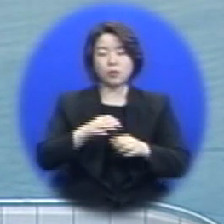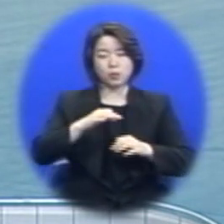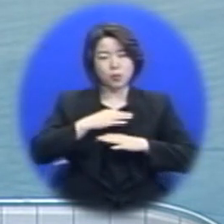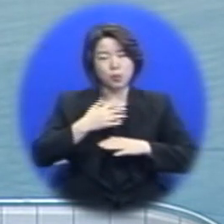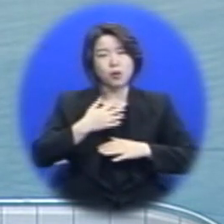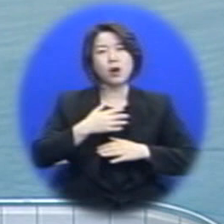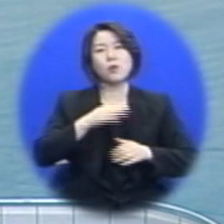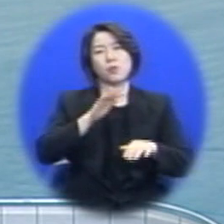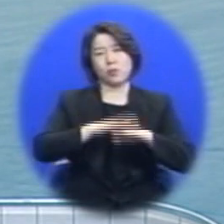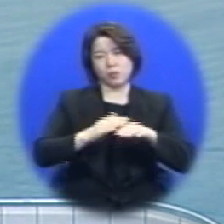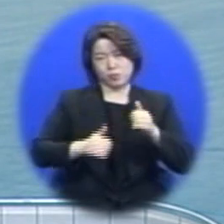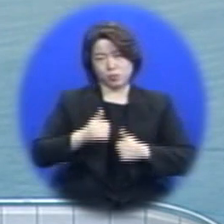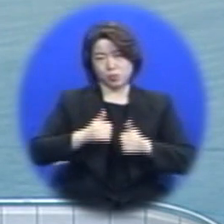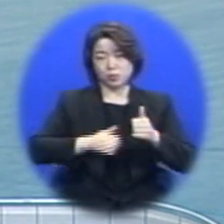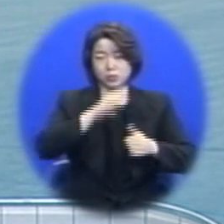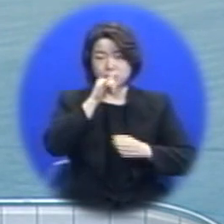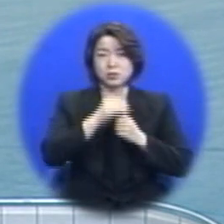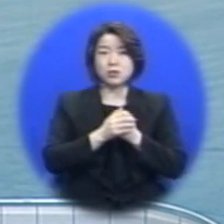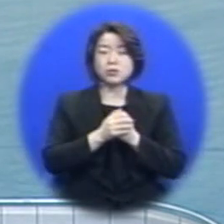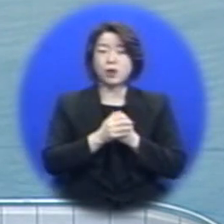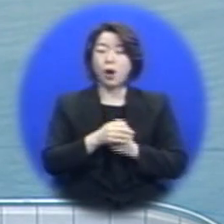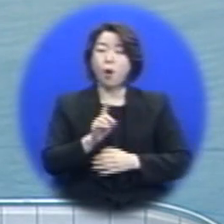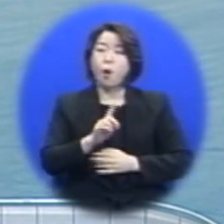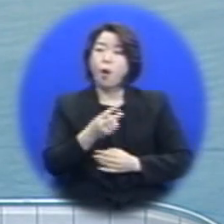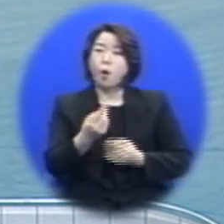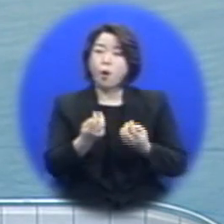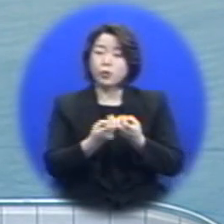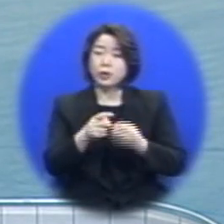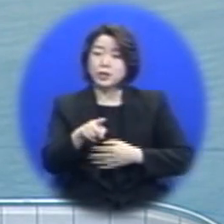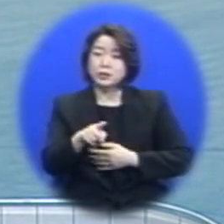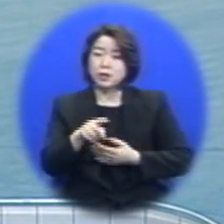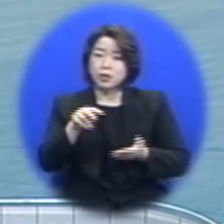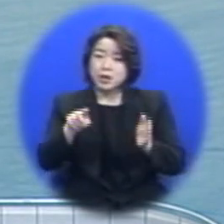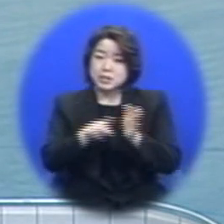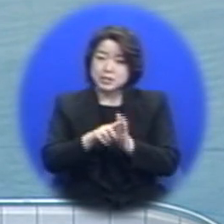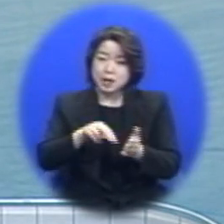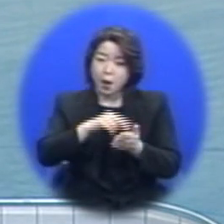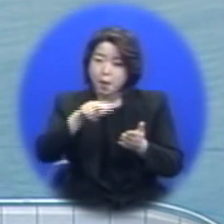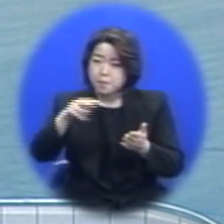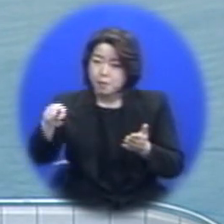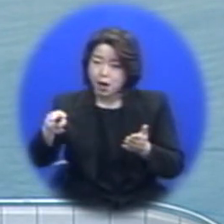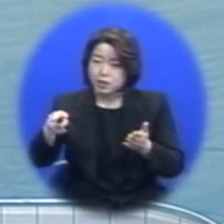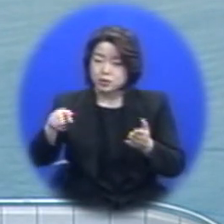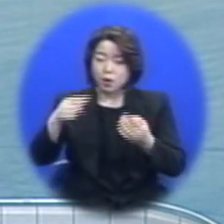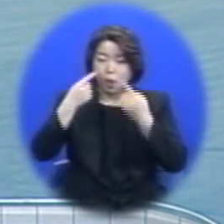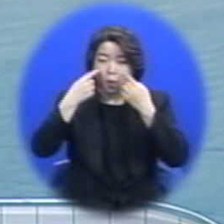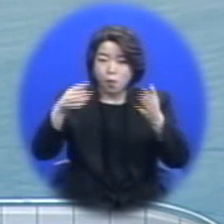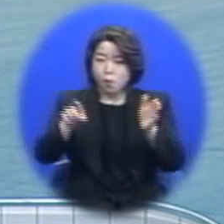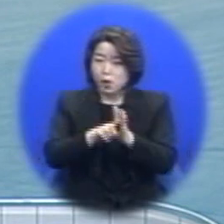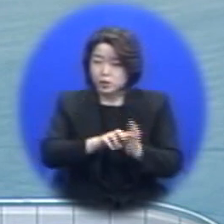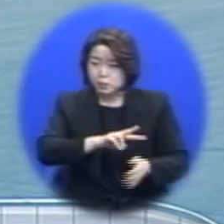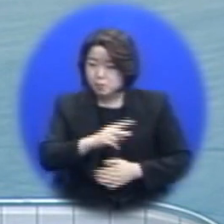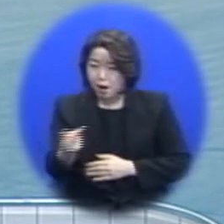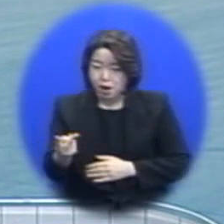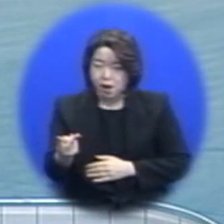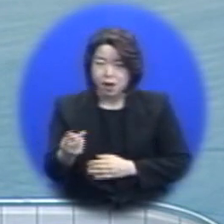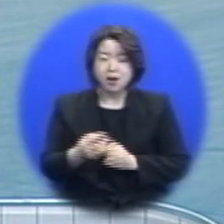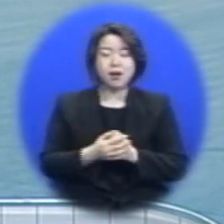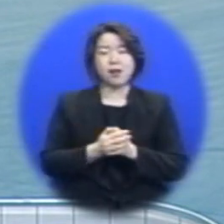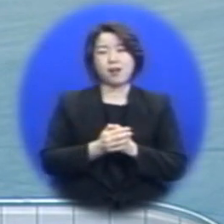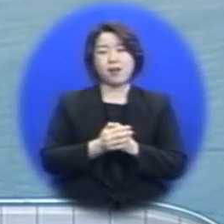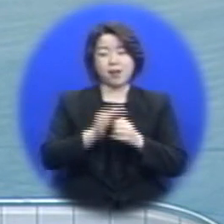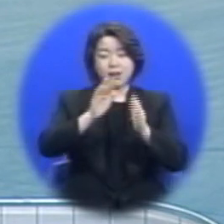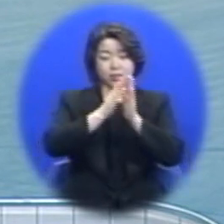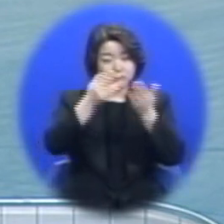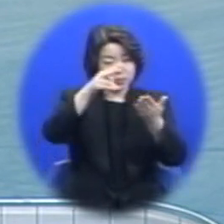됐습니다. 그가 어떻게 그런 신앙의 방황에서 확신으로 바뀌었나? 그의 고백을